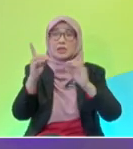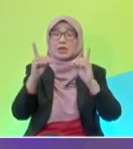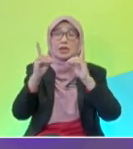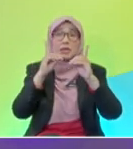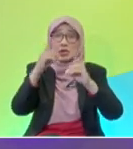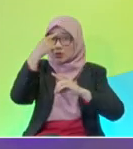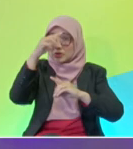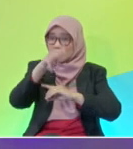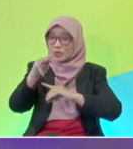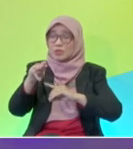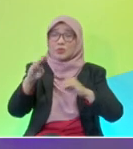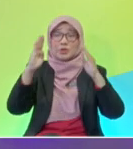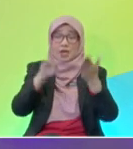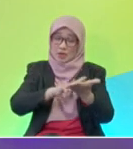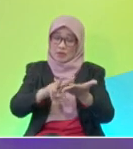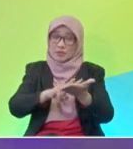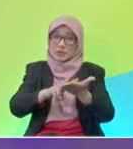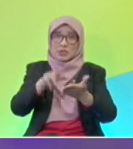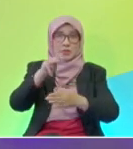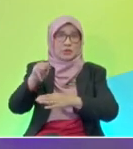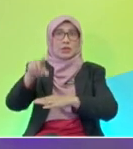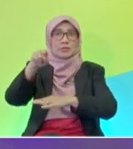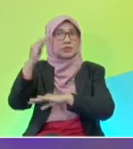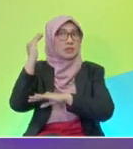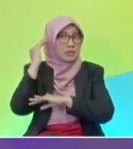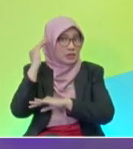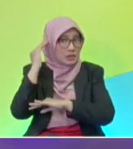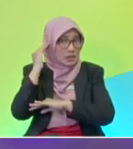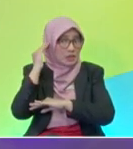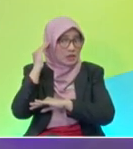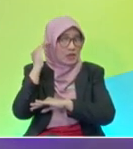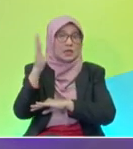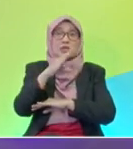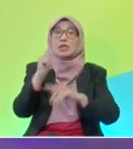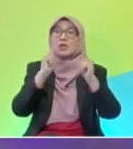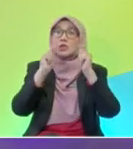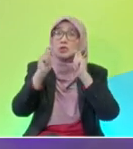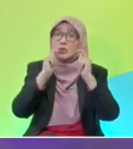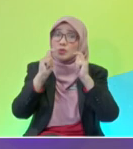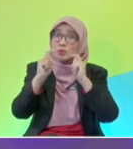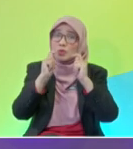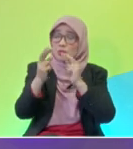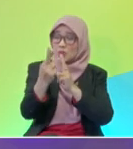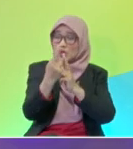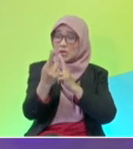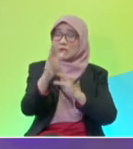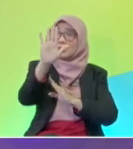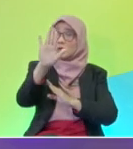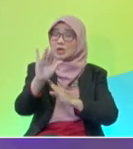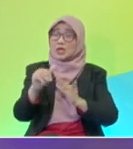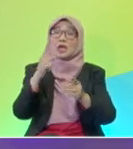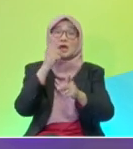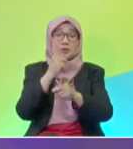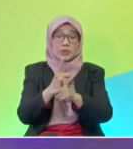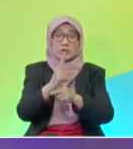murid perlu fokus mendengar betul-betul dan menuturkan semula respons yang sepatutnya murid berikan